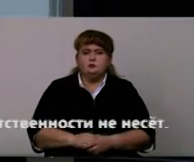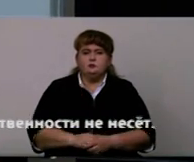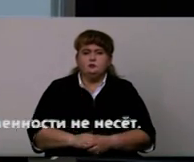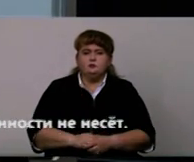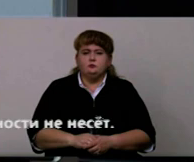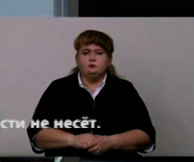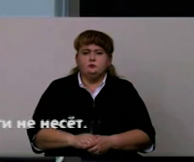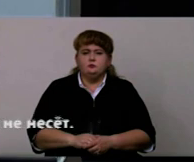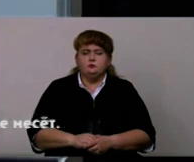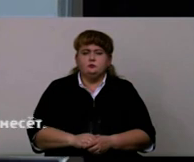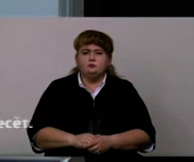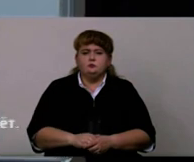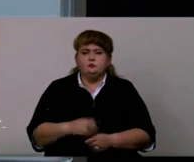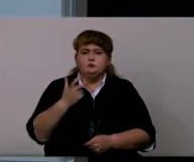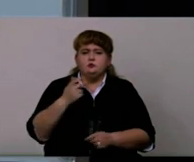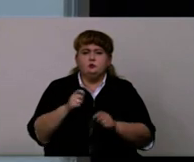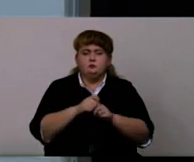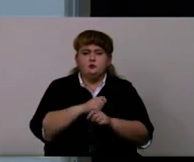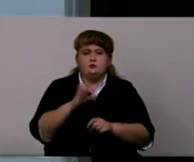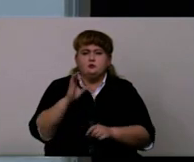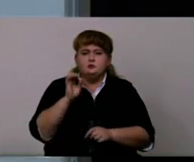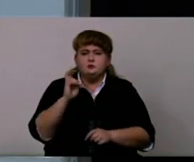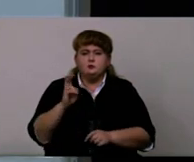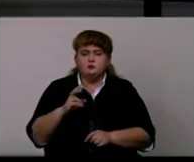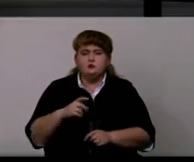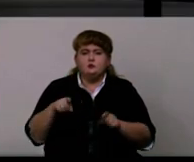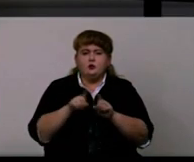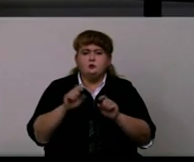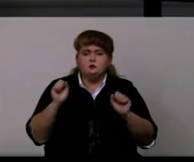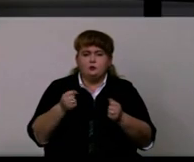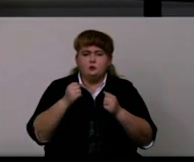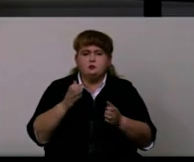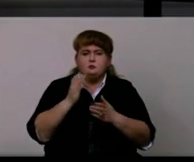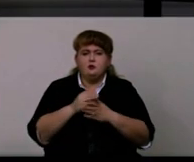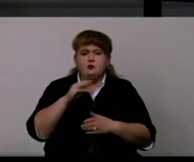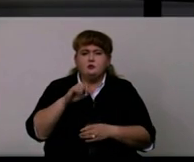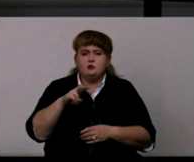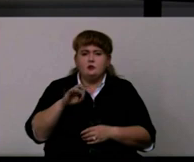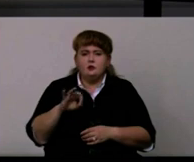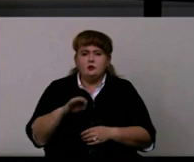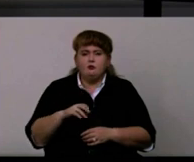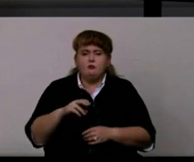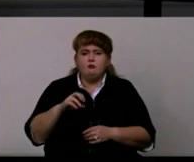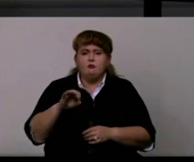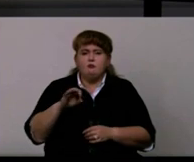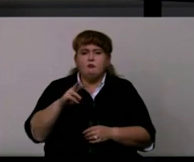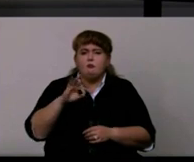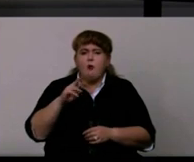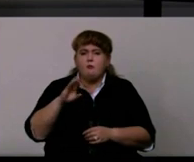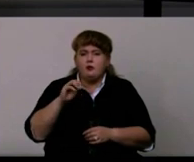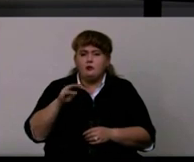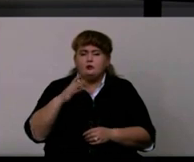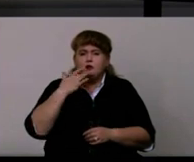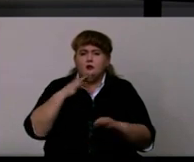Значит, 3 метра в секунду, такую скорость имело тело в момент, когда его